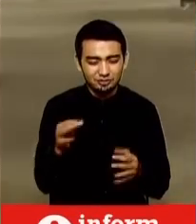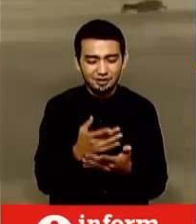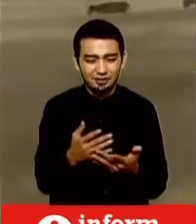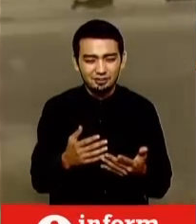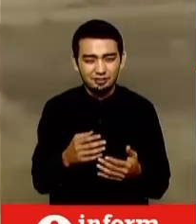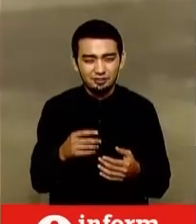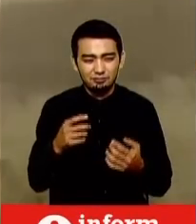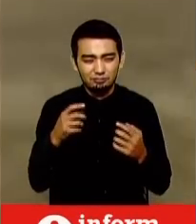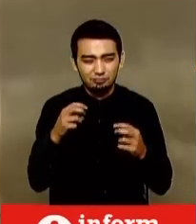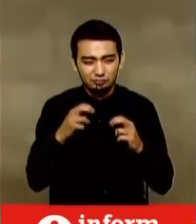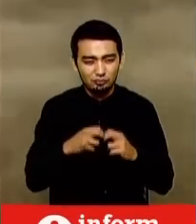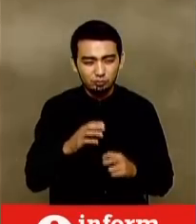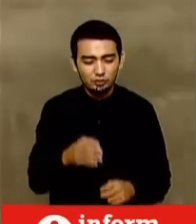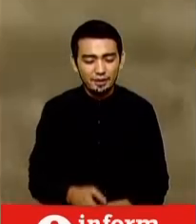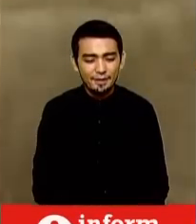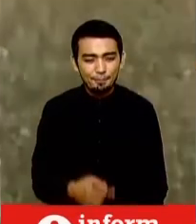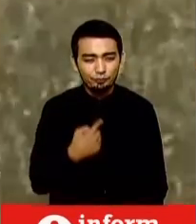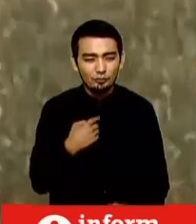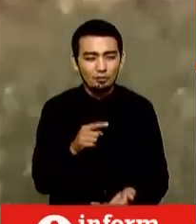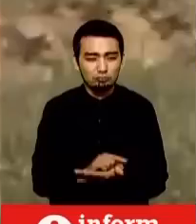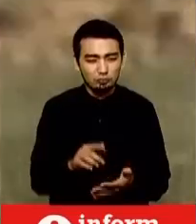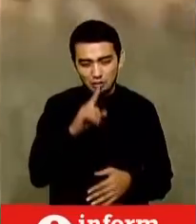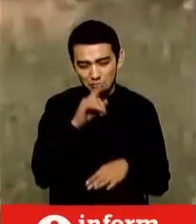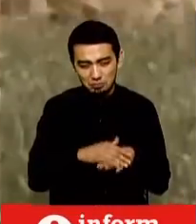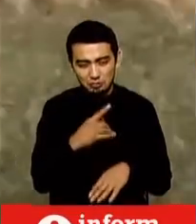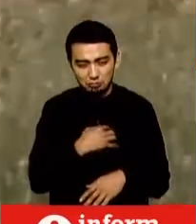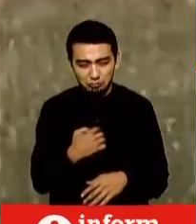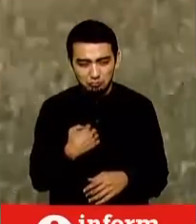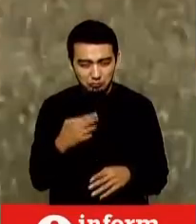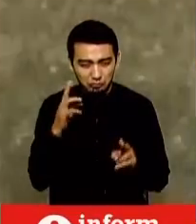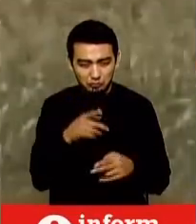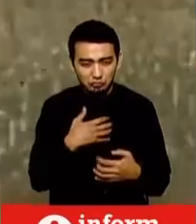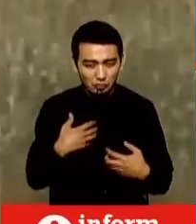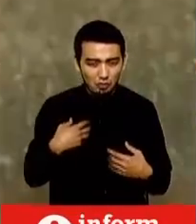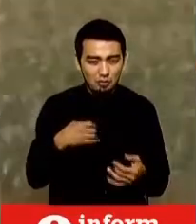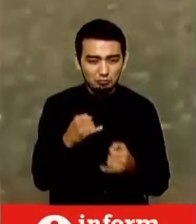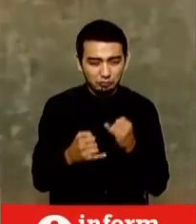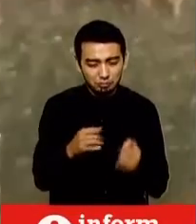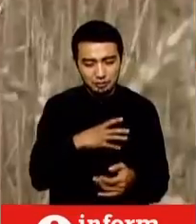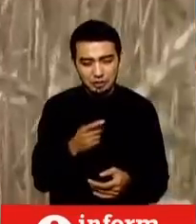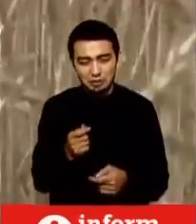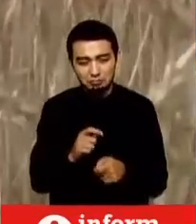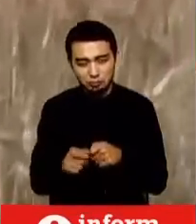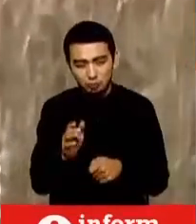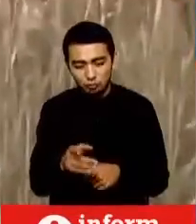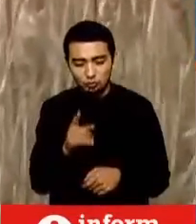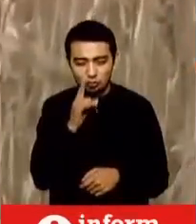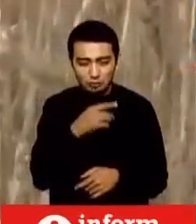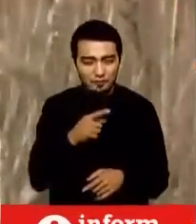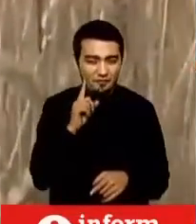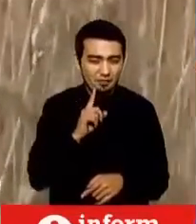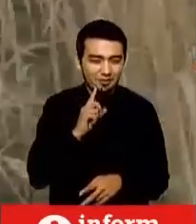тосқауыл қою біздің міндет емес деп отыр. Ал киіктерден шығынға батқан шаруаларға өтемақы беріле ме жоқ па, ол жағы